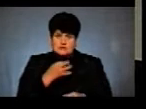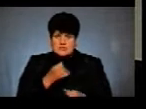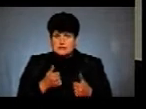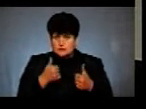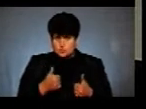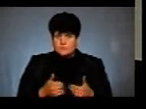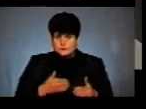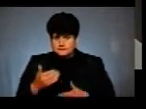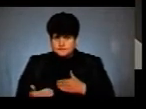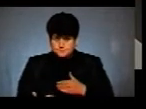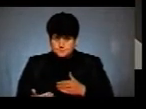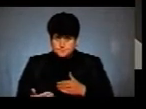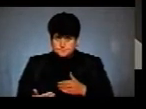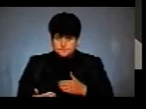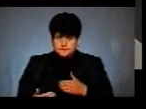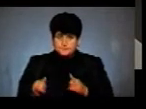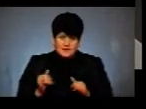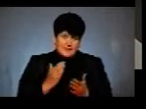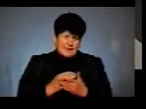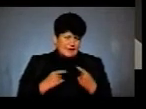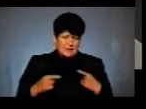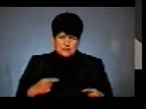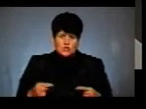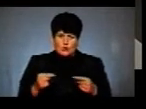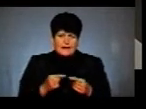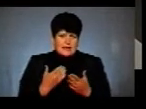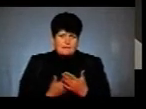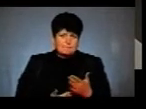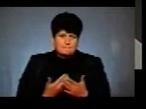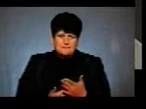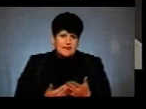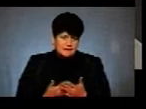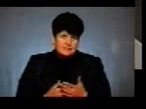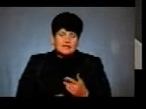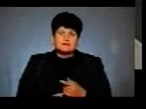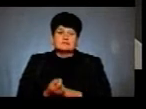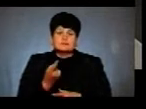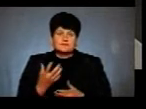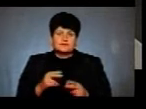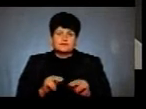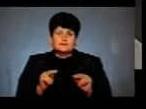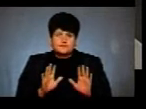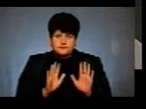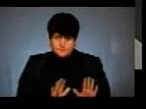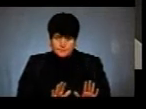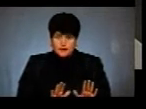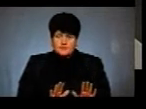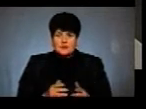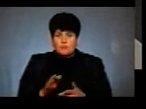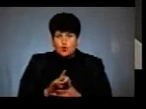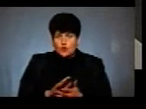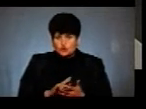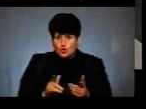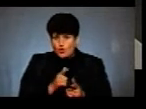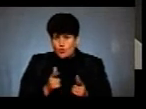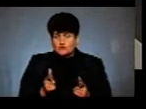гарний поступ. І є інші конкретні приклади того, як доброчесність виявляється у університетах. Я думаю, що ми впродовж розмови